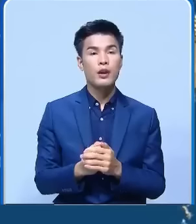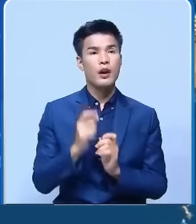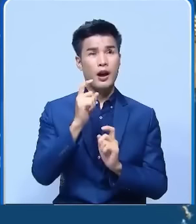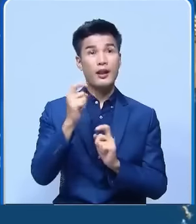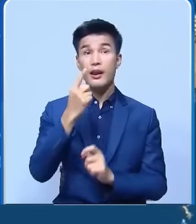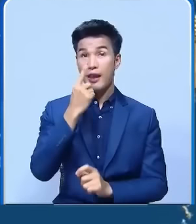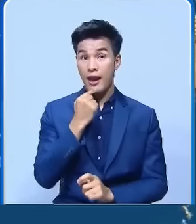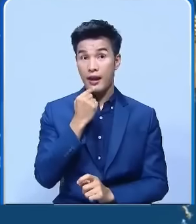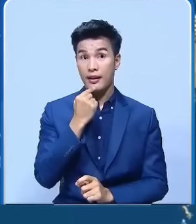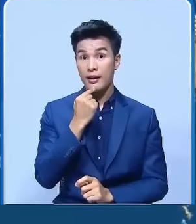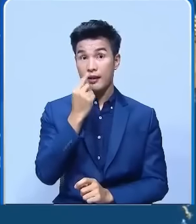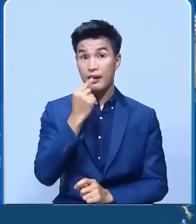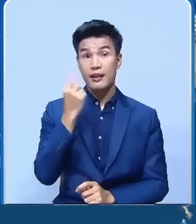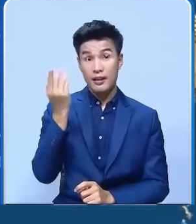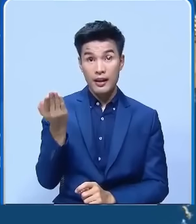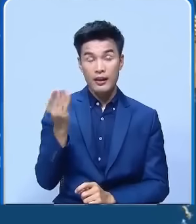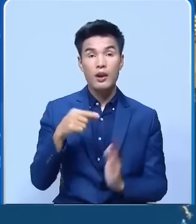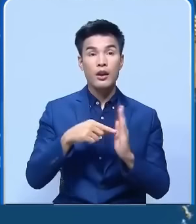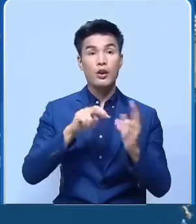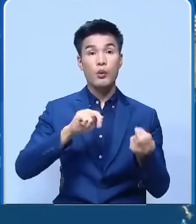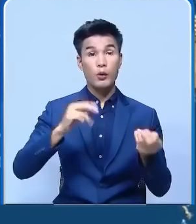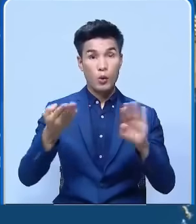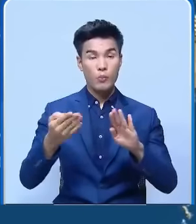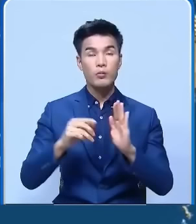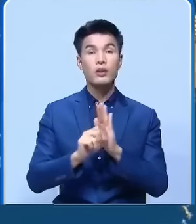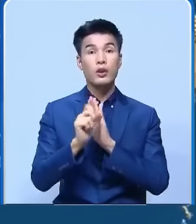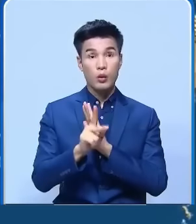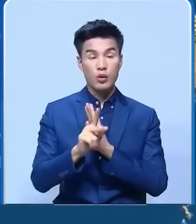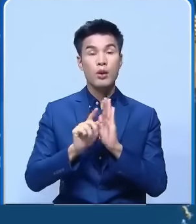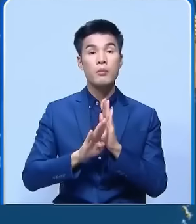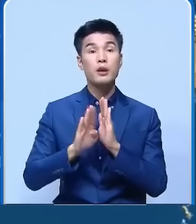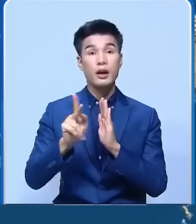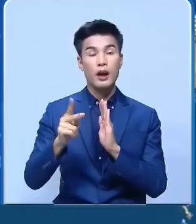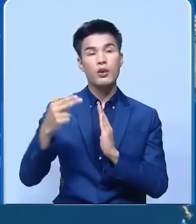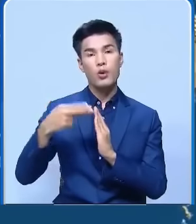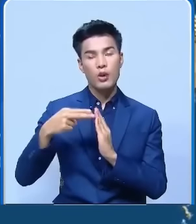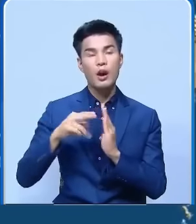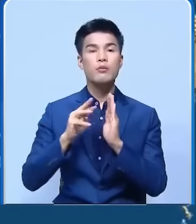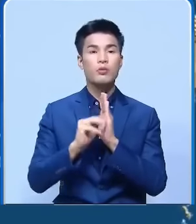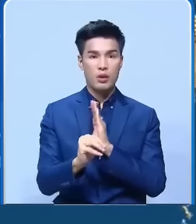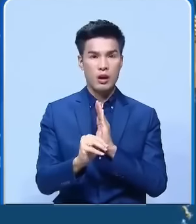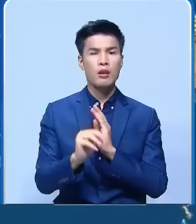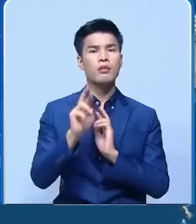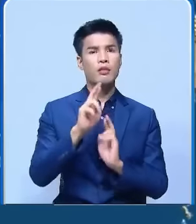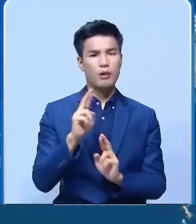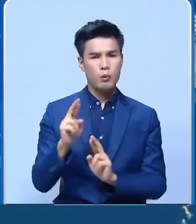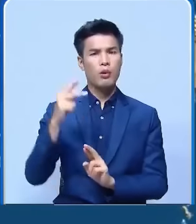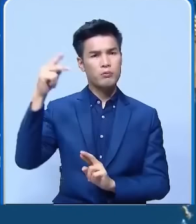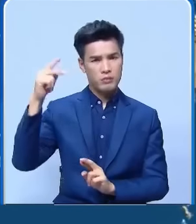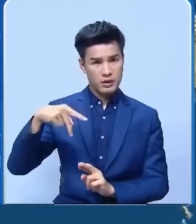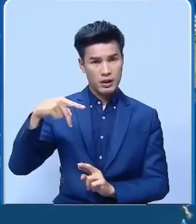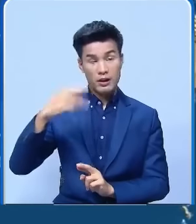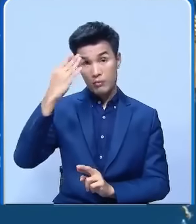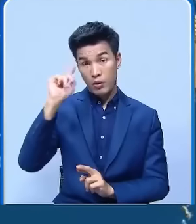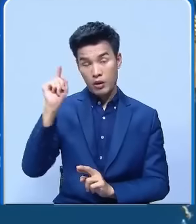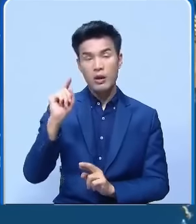แดงคุณผู้ชมได้แก่นครพนมสกลนครบึงกาฬหนองคายและมุกดาหารต้องเฝ้าระวังเป็นพิเศษเลยค่ะเพราะเป็นพื้น